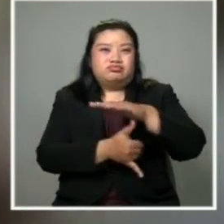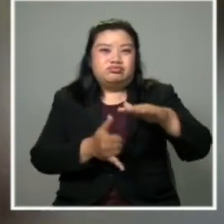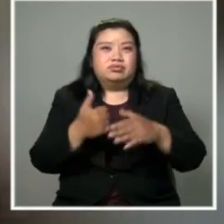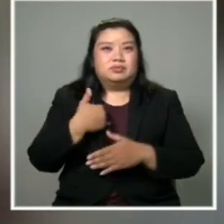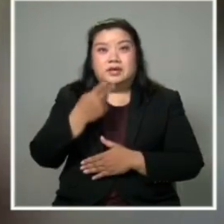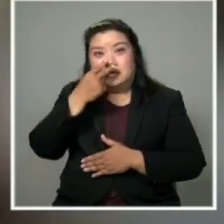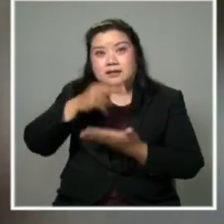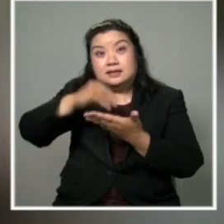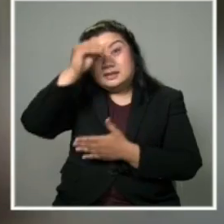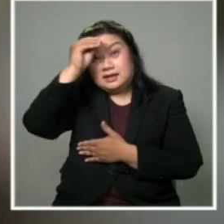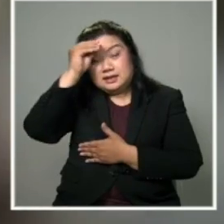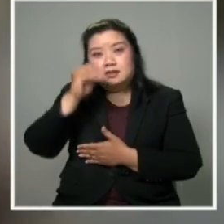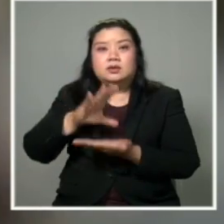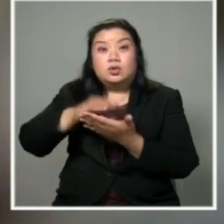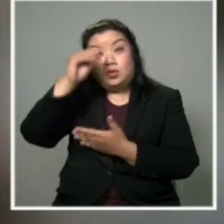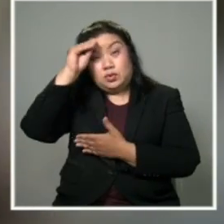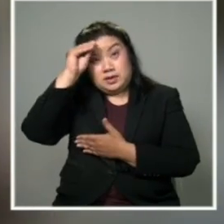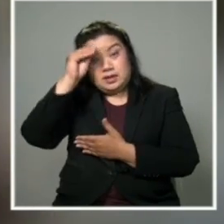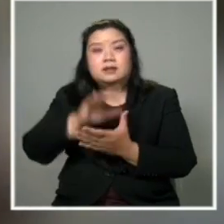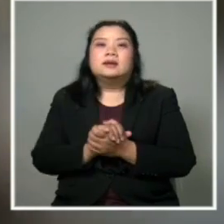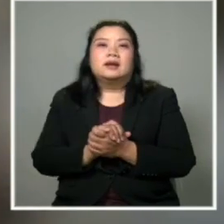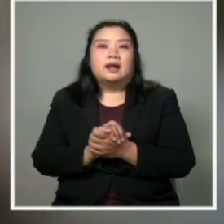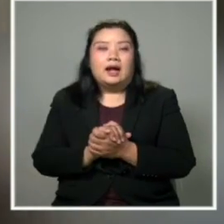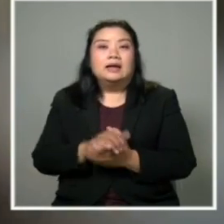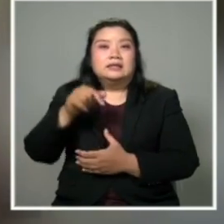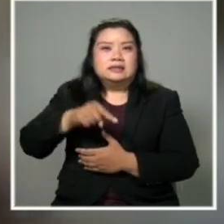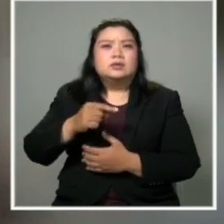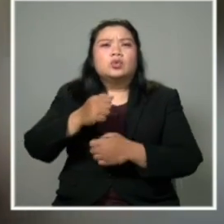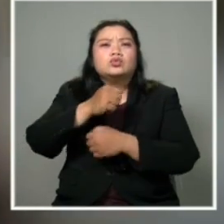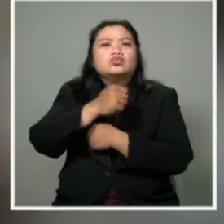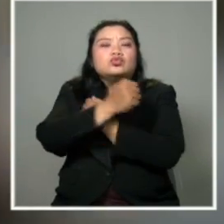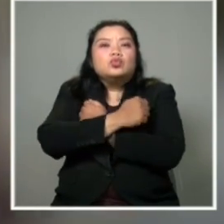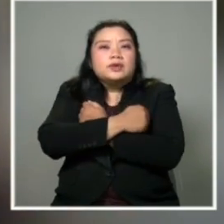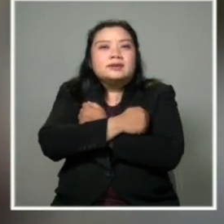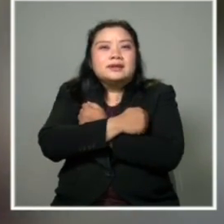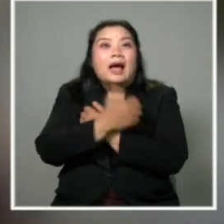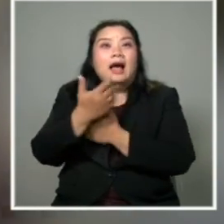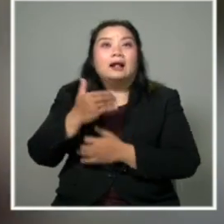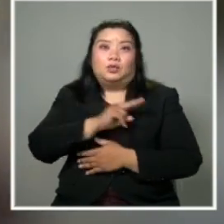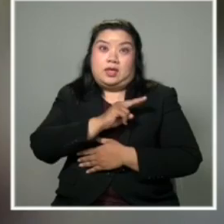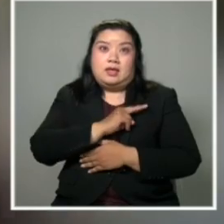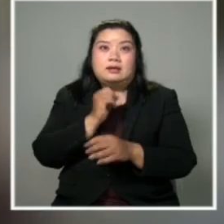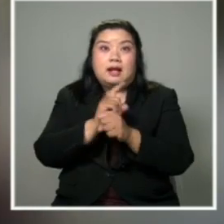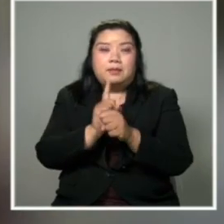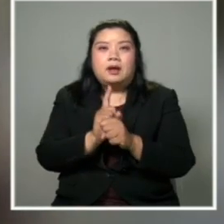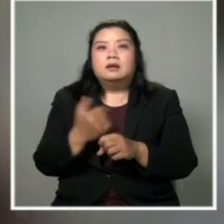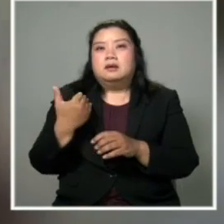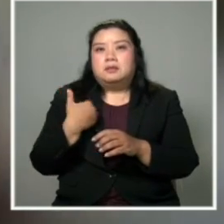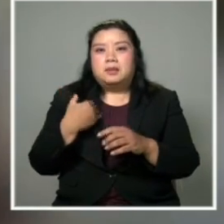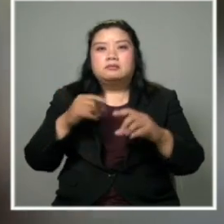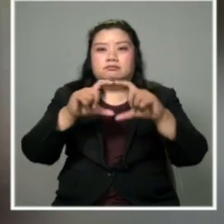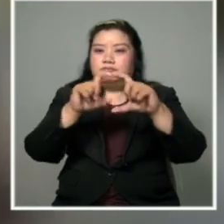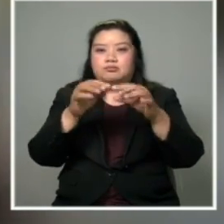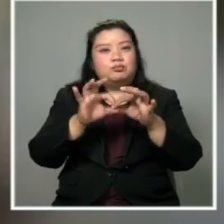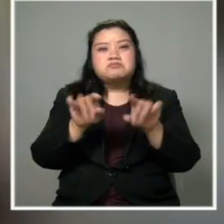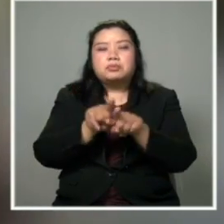คลิปของนักเรียนจากโรงเรียนนานาชาตินิสนะครับย่านสุขุมวิทกรุงเทพมหานครทำคลิปปรบมือส่งเป็นกำลังใ